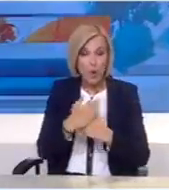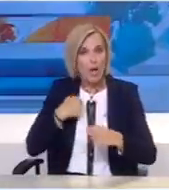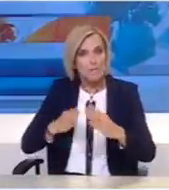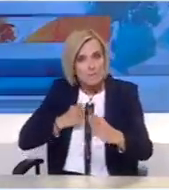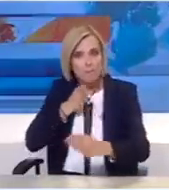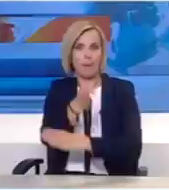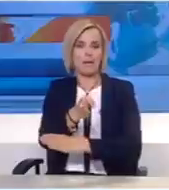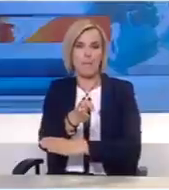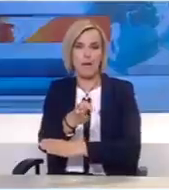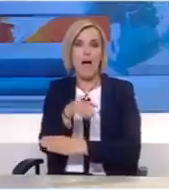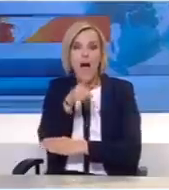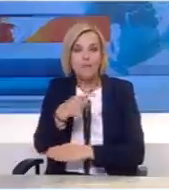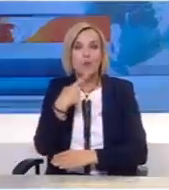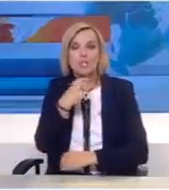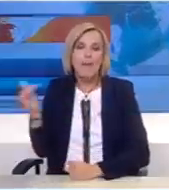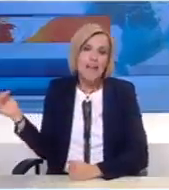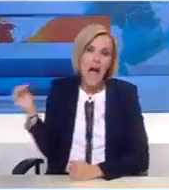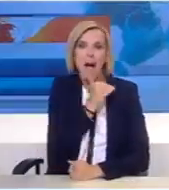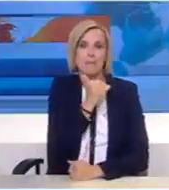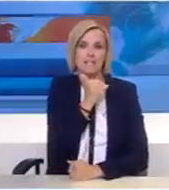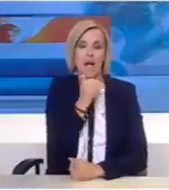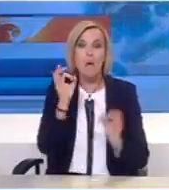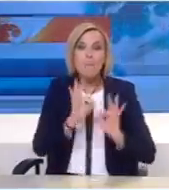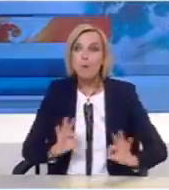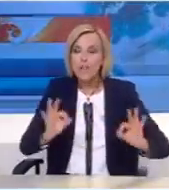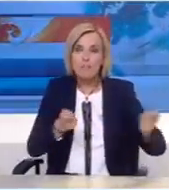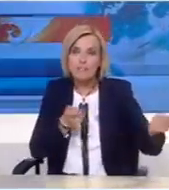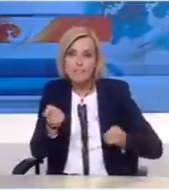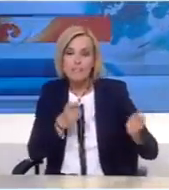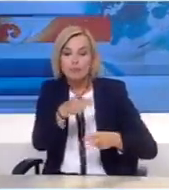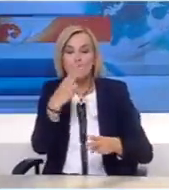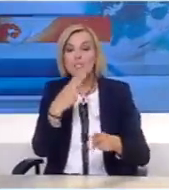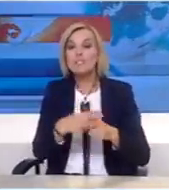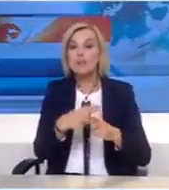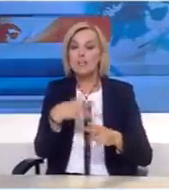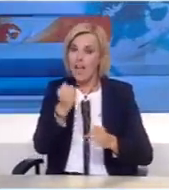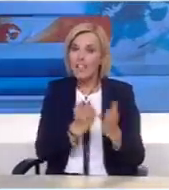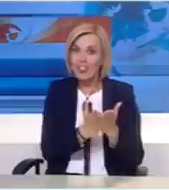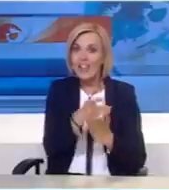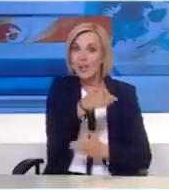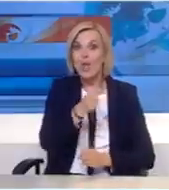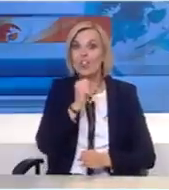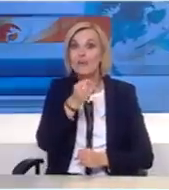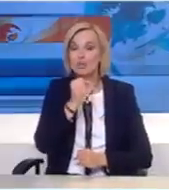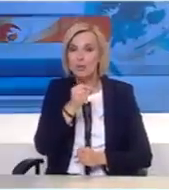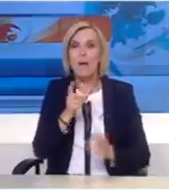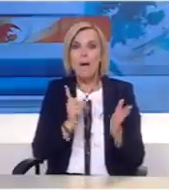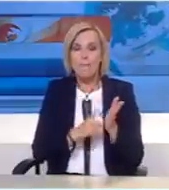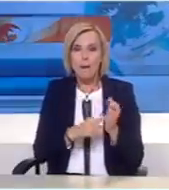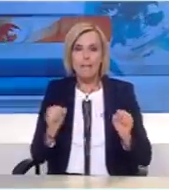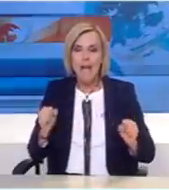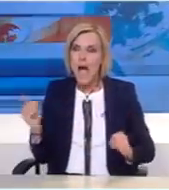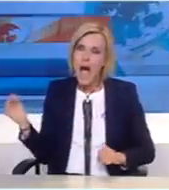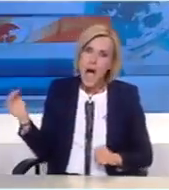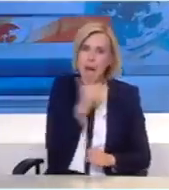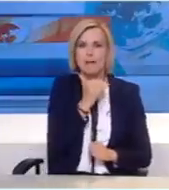Δηλαδή η αμεσότητα είναι κάτι πολύ σημαντικό. Έχει δίκιο ο δημοσιογράφος. Δηλαδή το να αντιδράς άμεσα